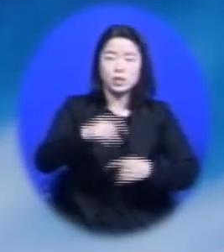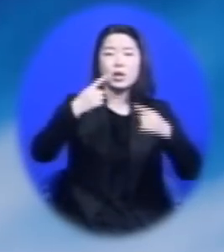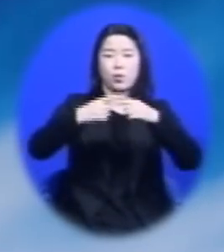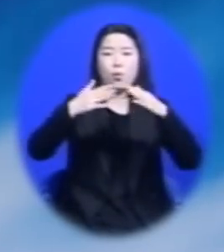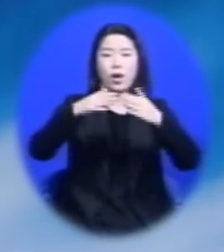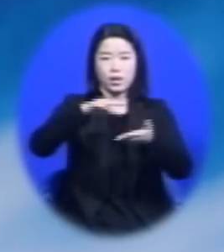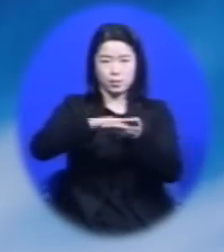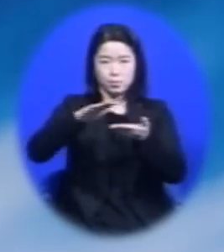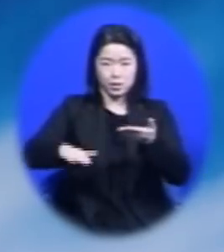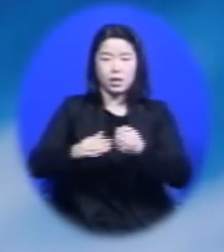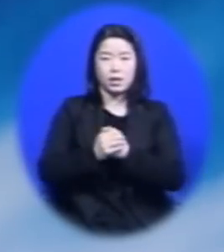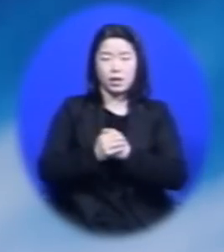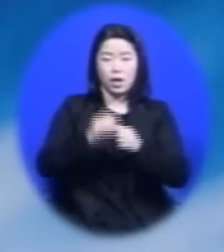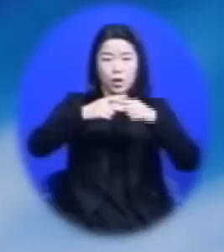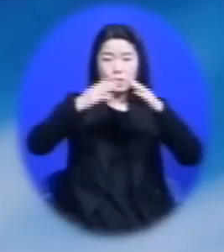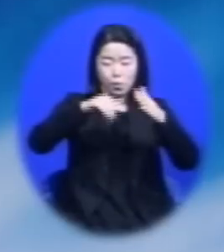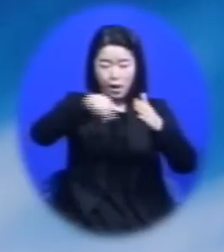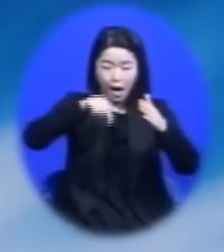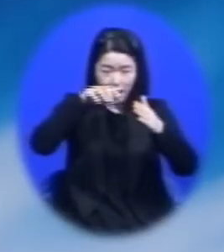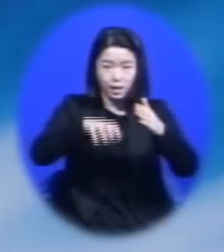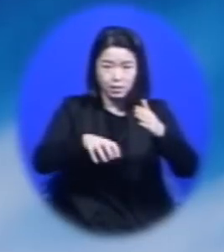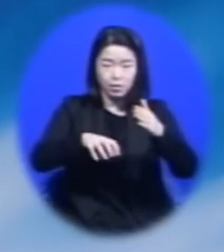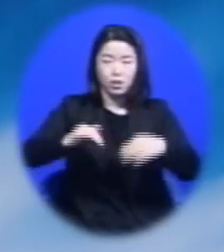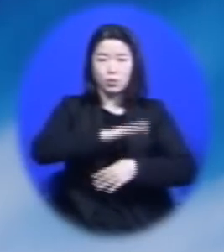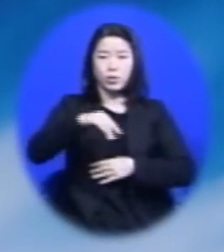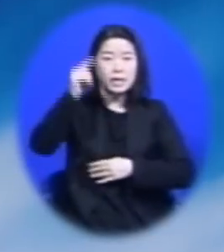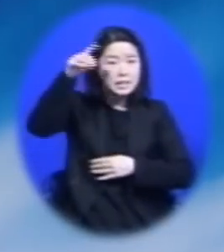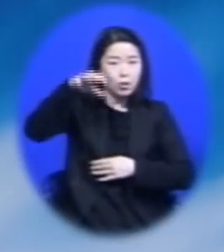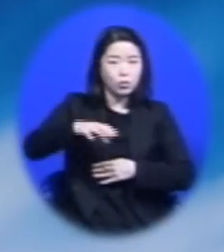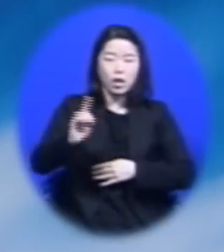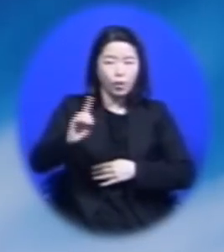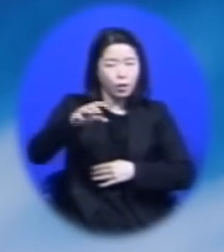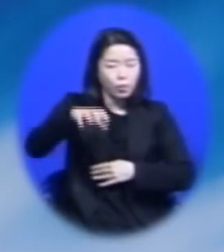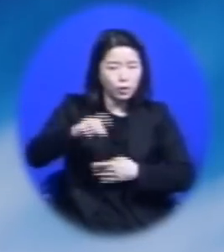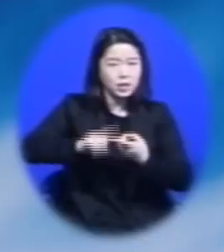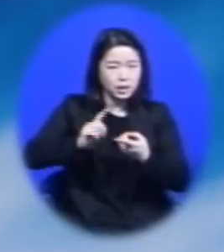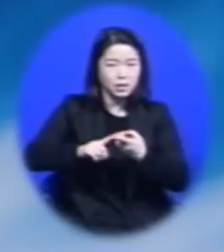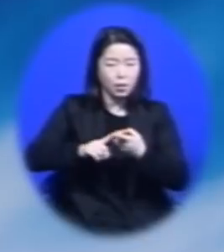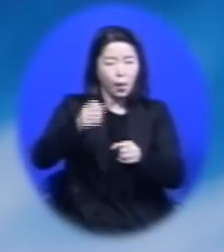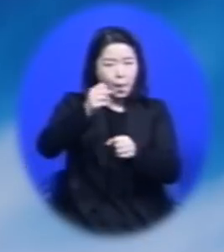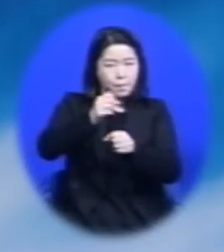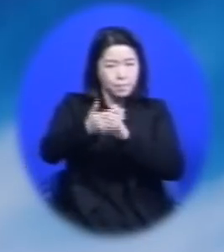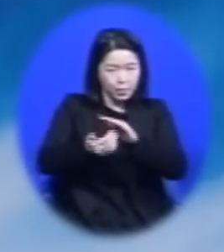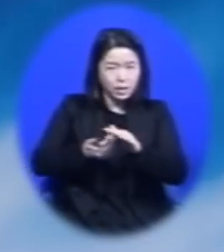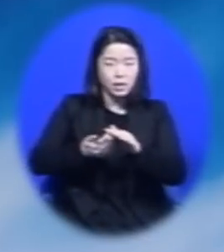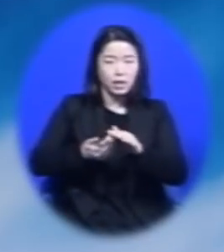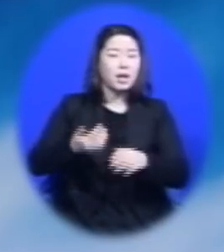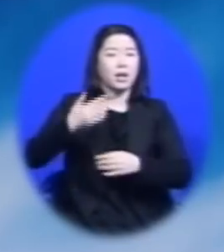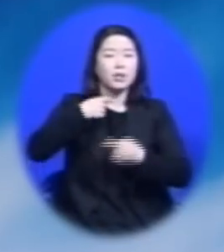교회입니다 교회 안에 해 우리는 천국이 어떤 곳인지 미리 맛보게